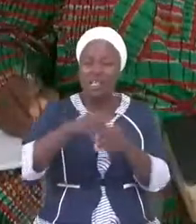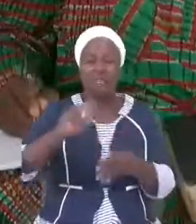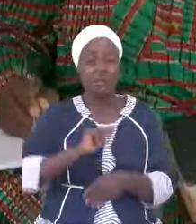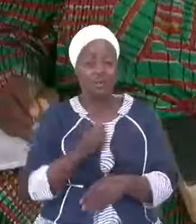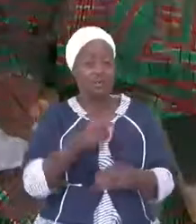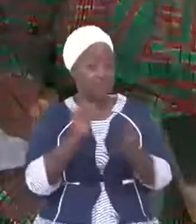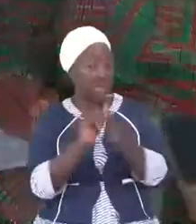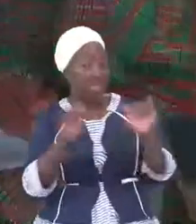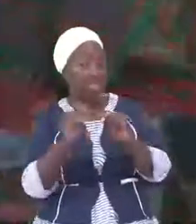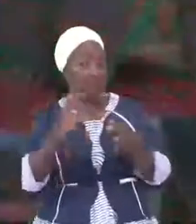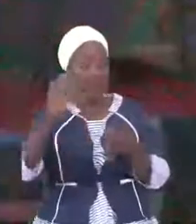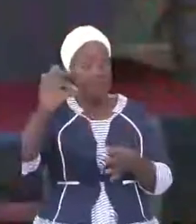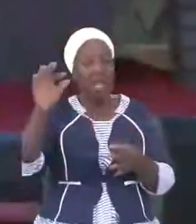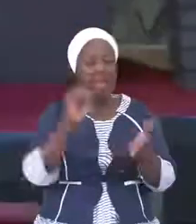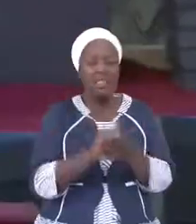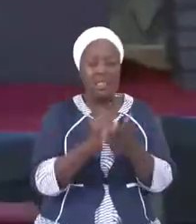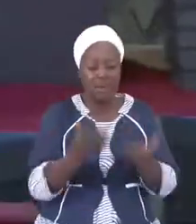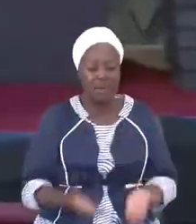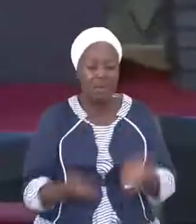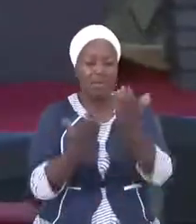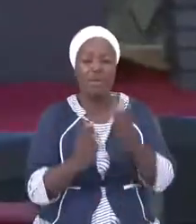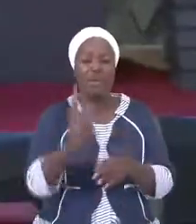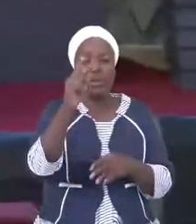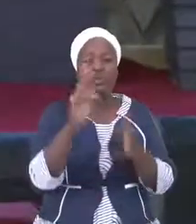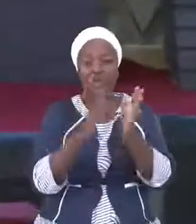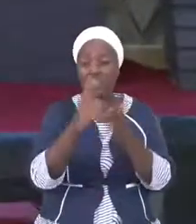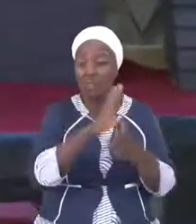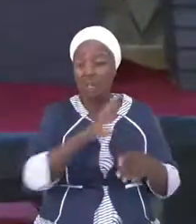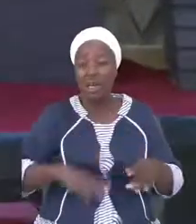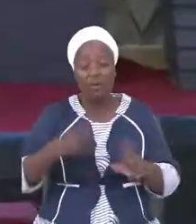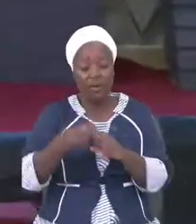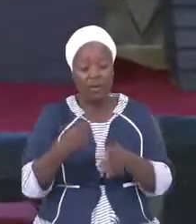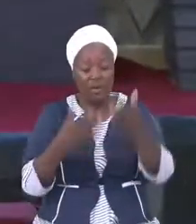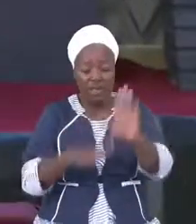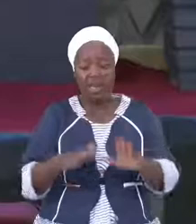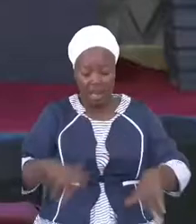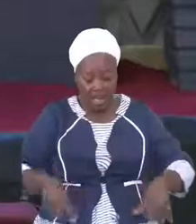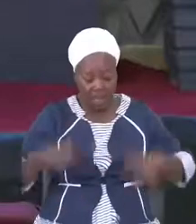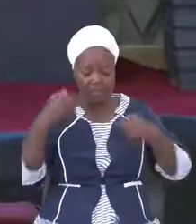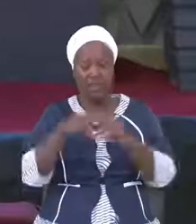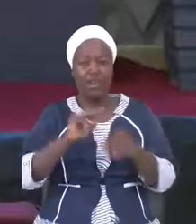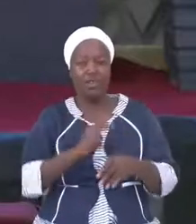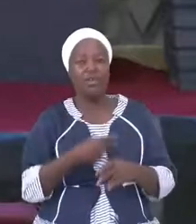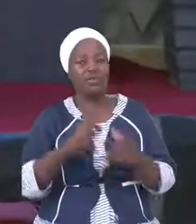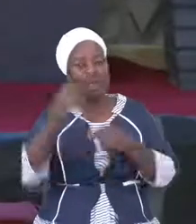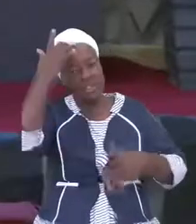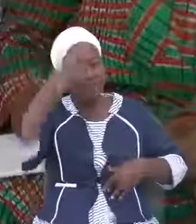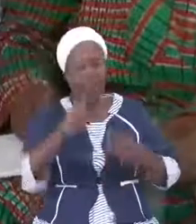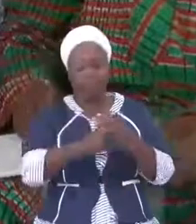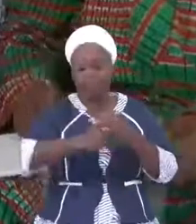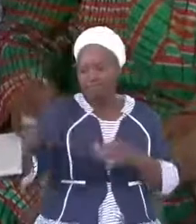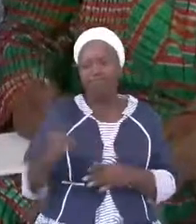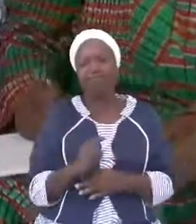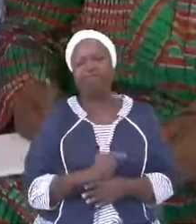demeurer, d'habiter en nous, le même Esprit qui a ressuscité Jésus des morts habite en nous,